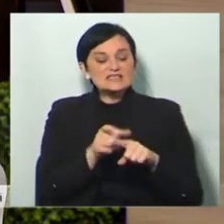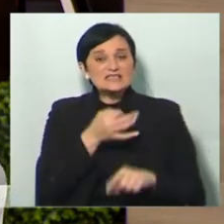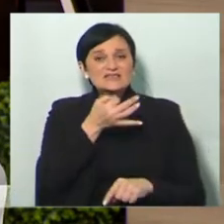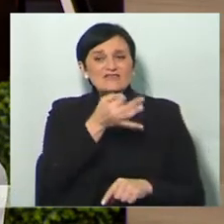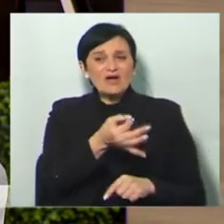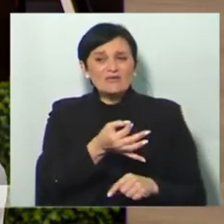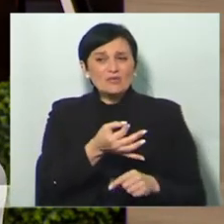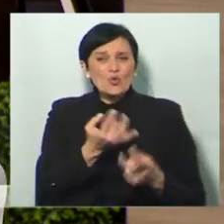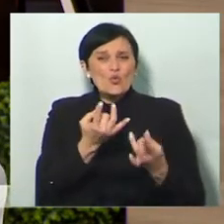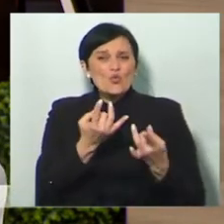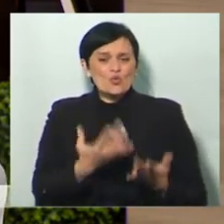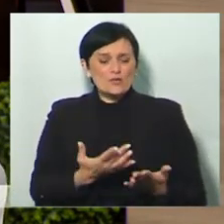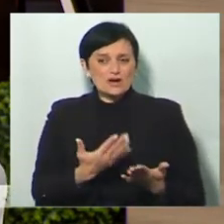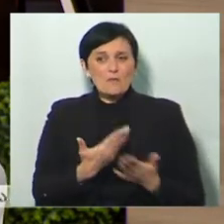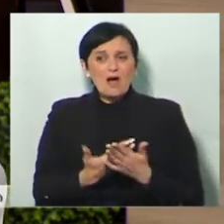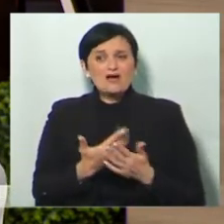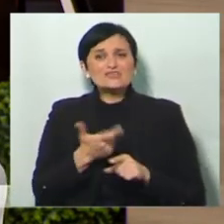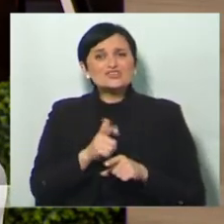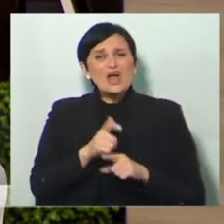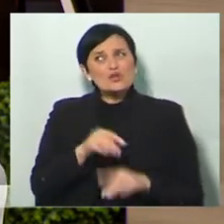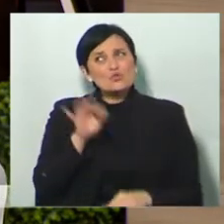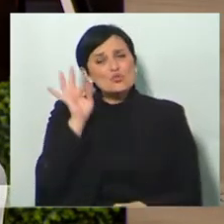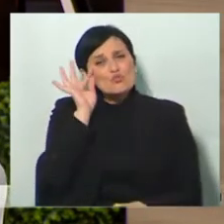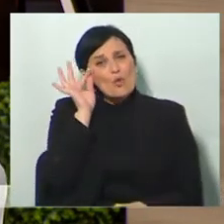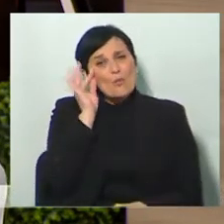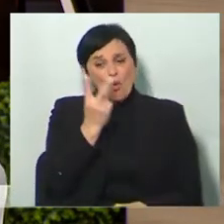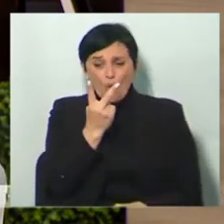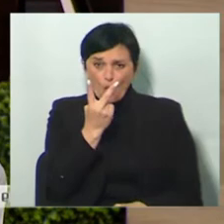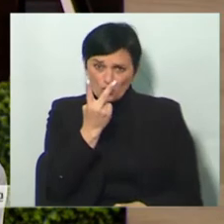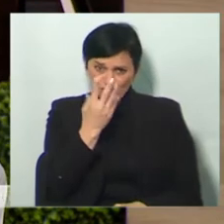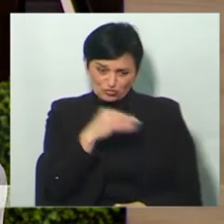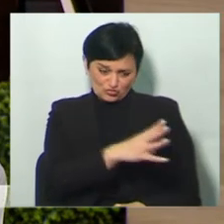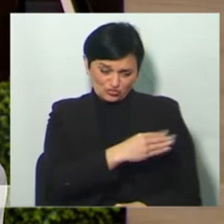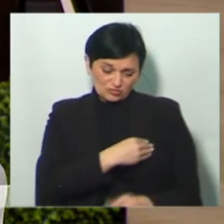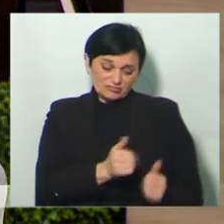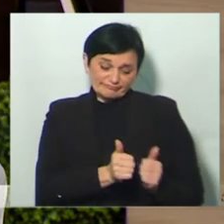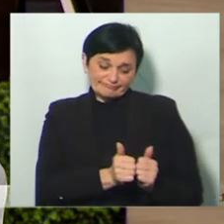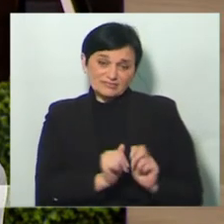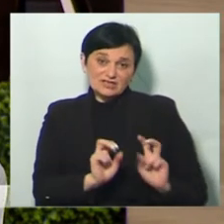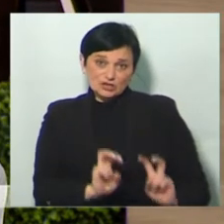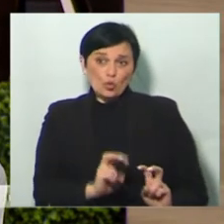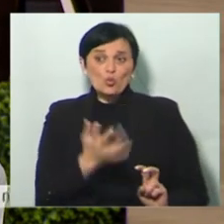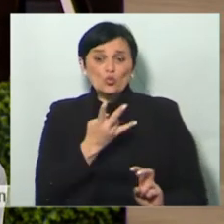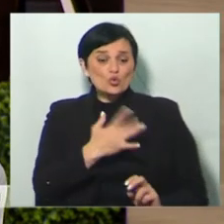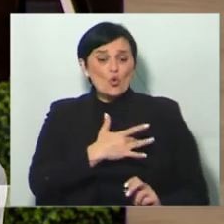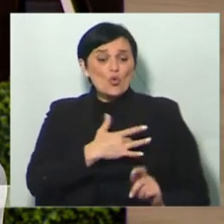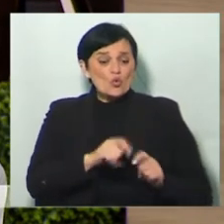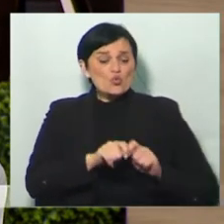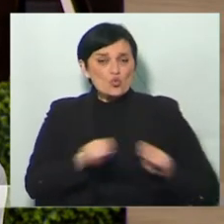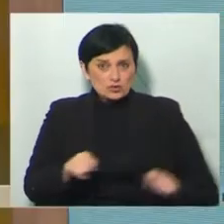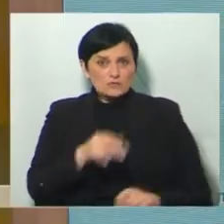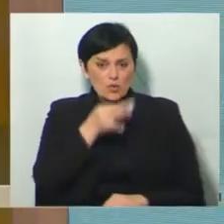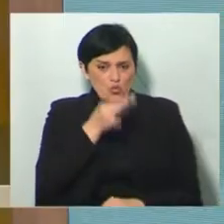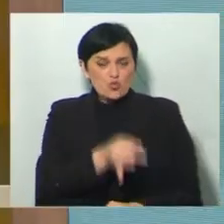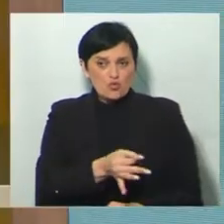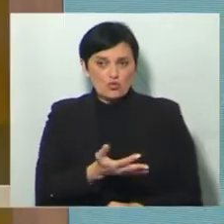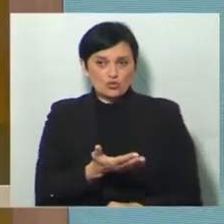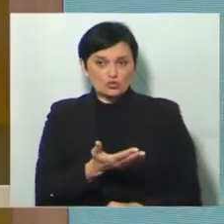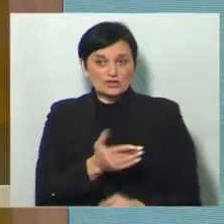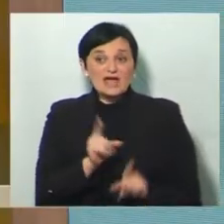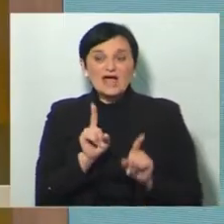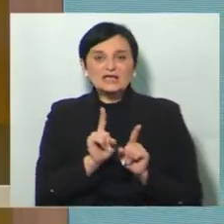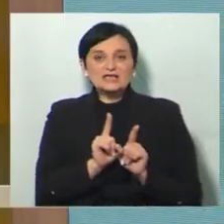უბრალოდ ძალიან მომენატრა რომ ერთი ორი წუთი ჩემს გვერდზე დაჭდე. Ანუ გულწრფელად უთხრათ. Ანუ ეს კი